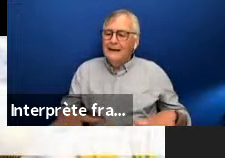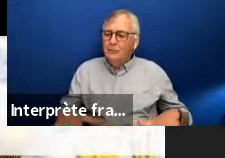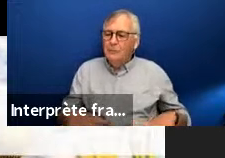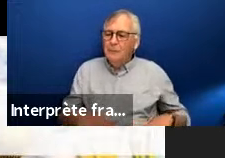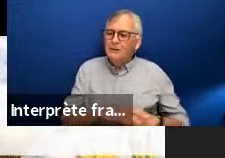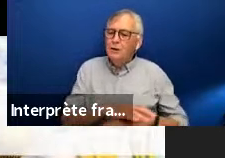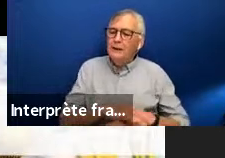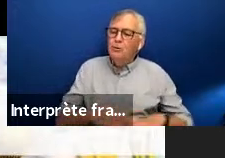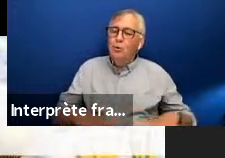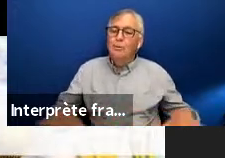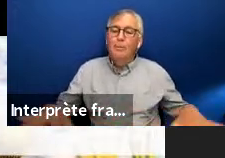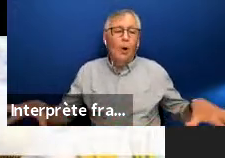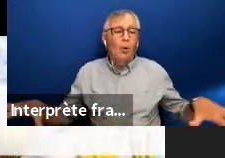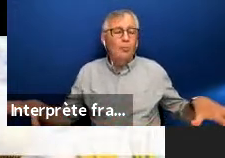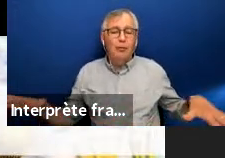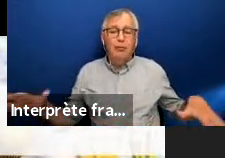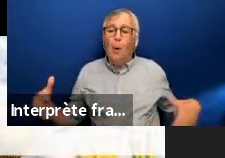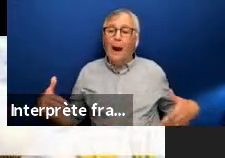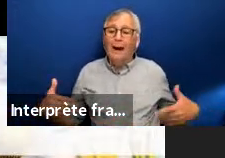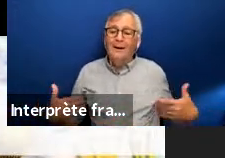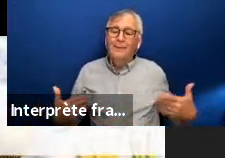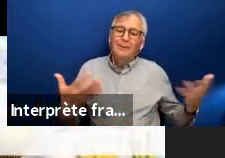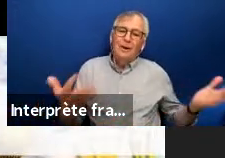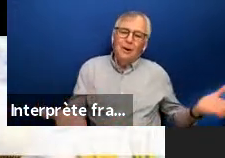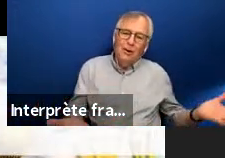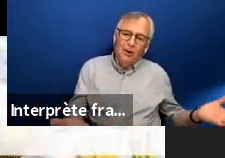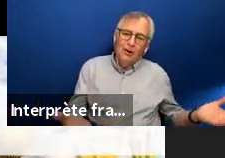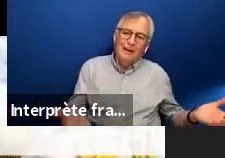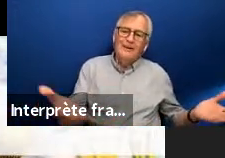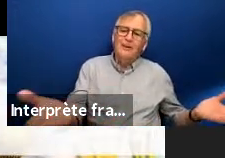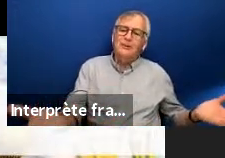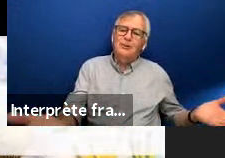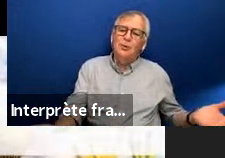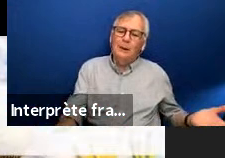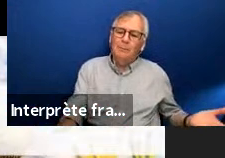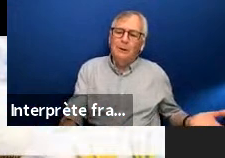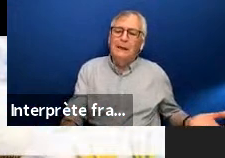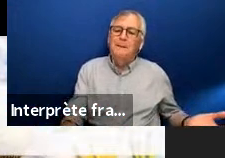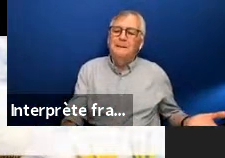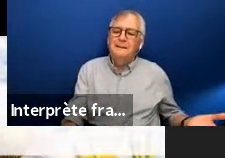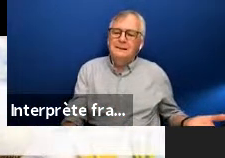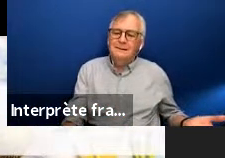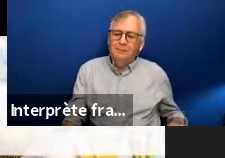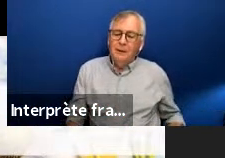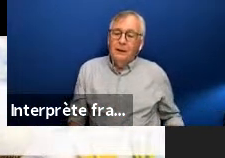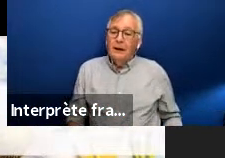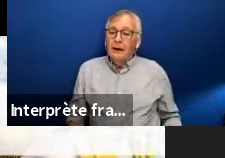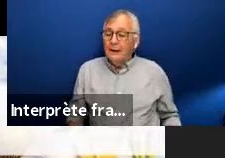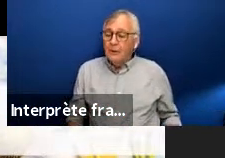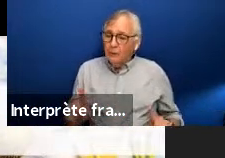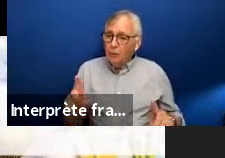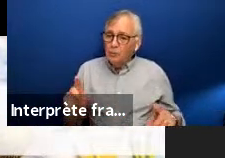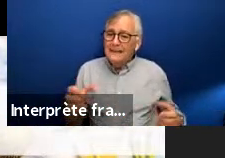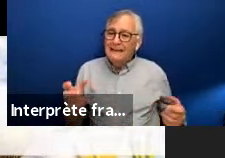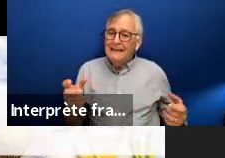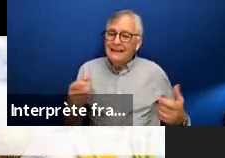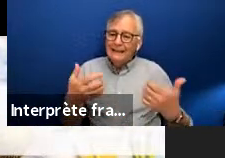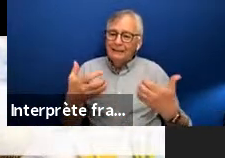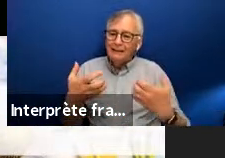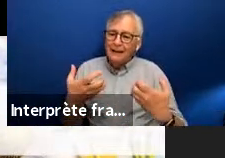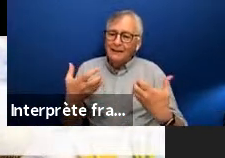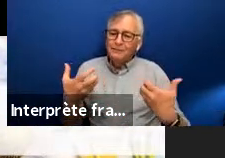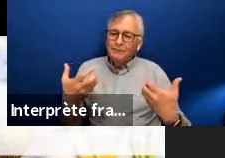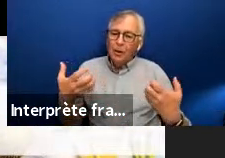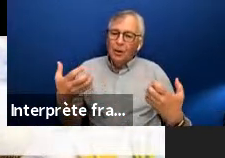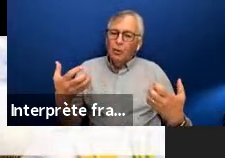Ça crée une vibration et tout le monde voit que quelqu'un souhaite bon appétit. Quand on va aussi cliquer